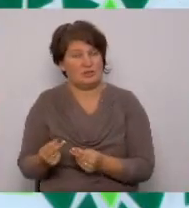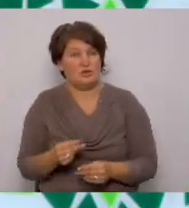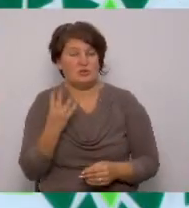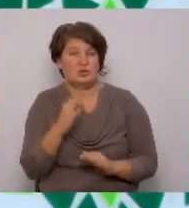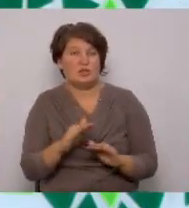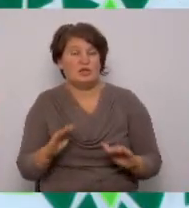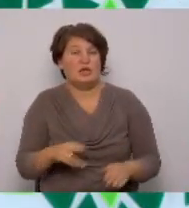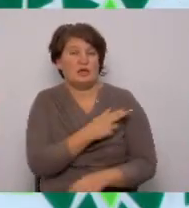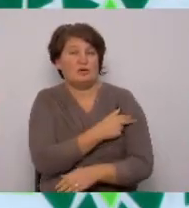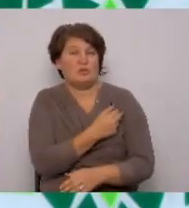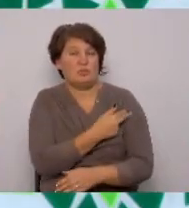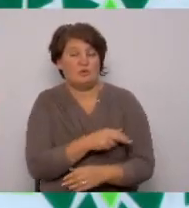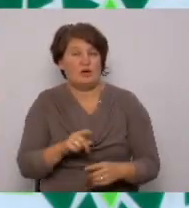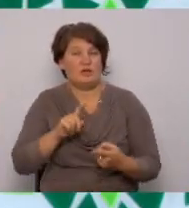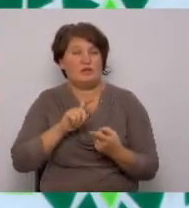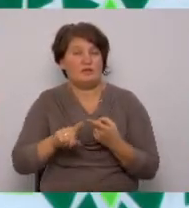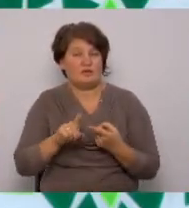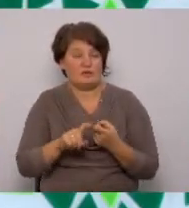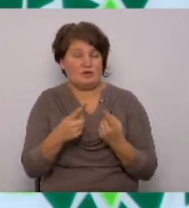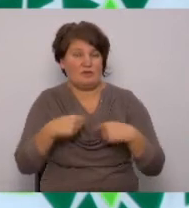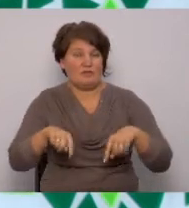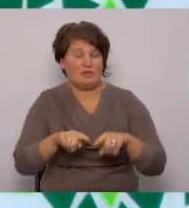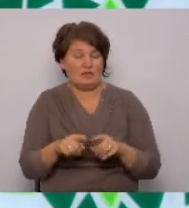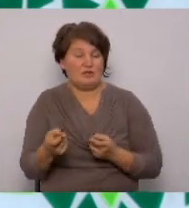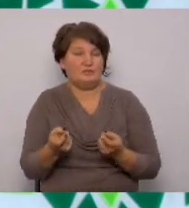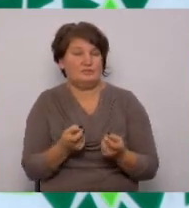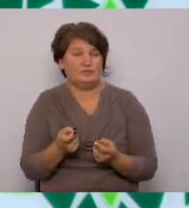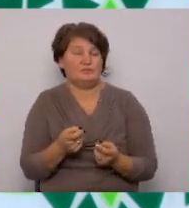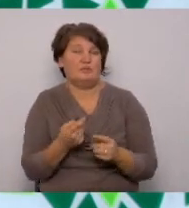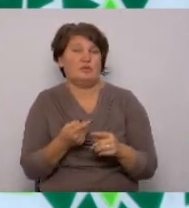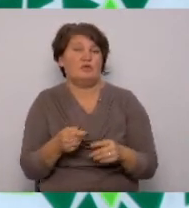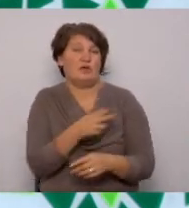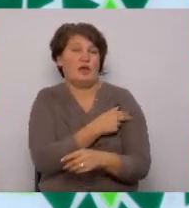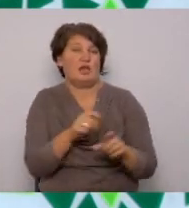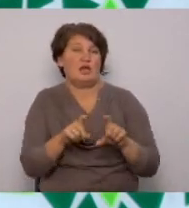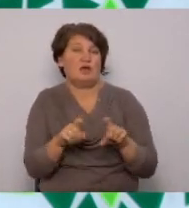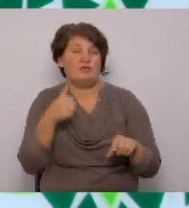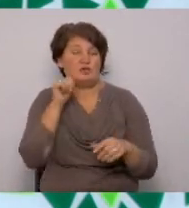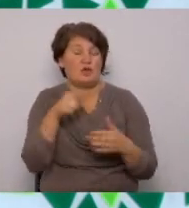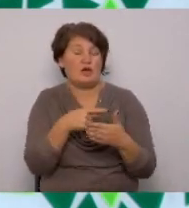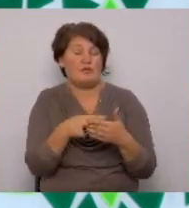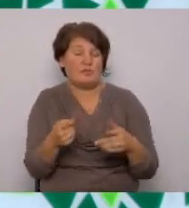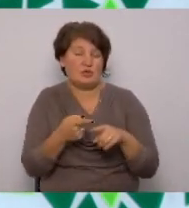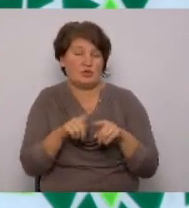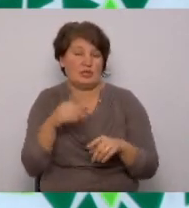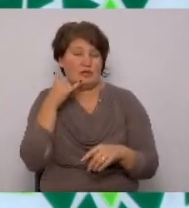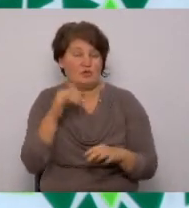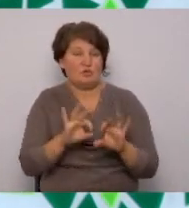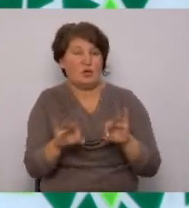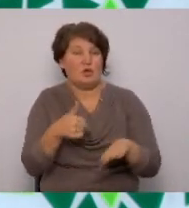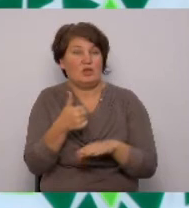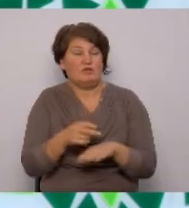4 дітей, які перебували у інфекційному відділенні Косівської лікарні з діагнозом ротавірусна інфекція, вчора виписали. Про це телефоном розповів головний